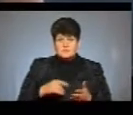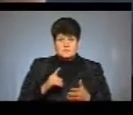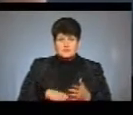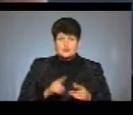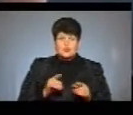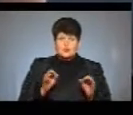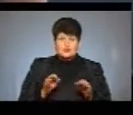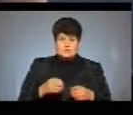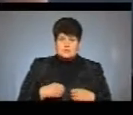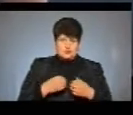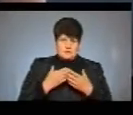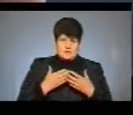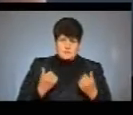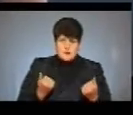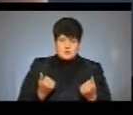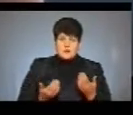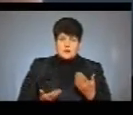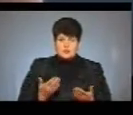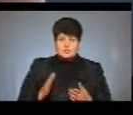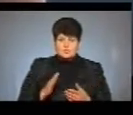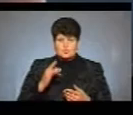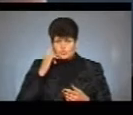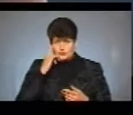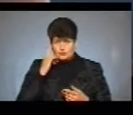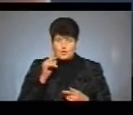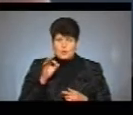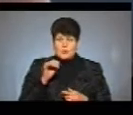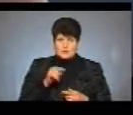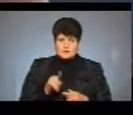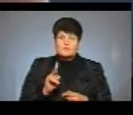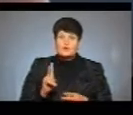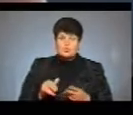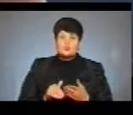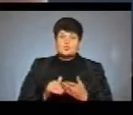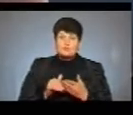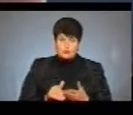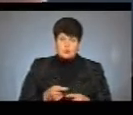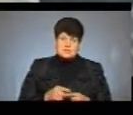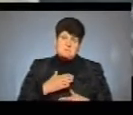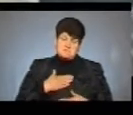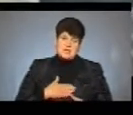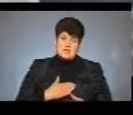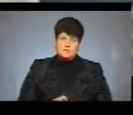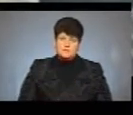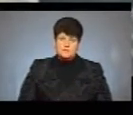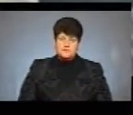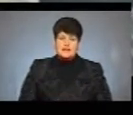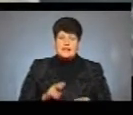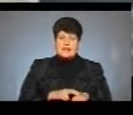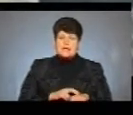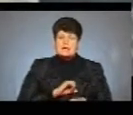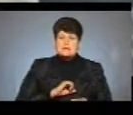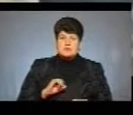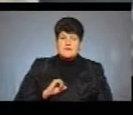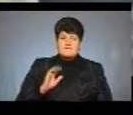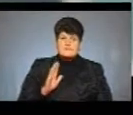нічого такого страшного немає, а якщо ще з думкою про те, що вона комусь допоможе, це навіть приємно. Лікар-терапевт